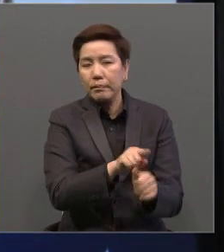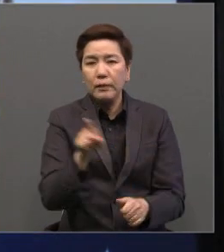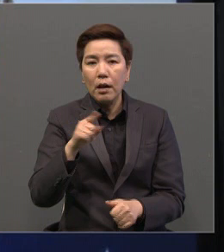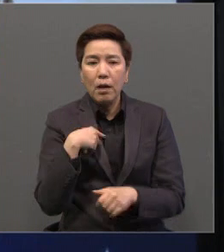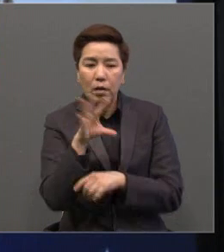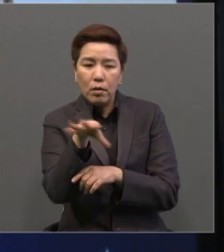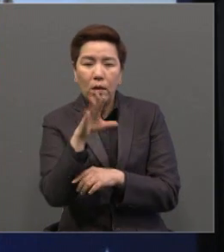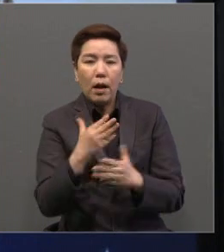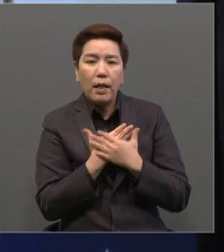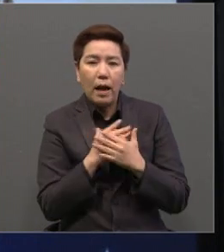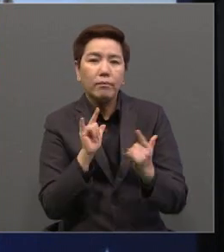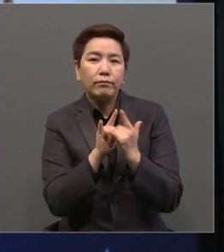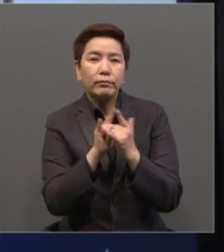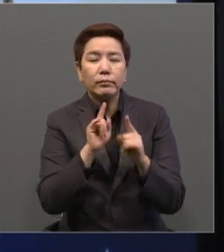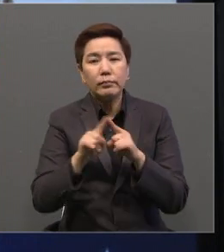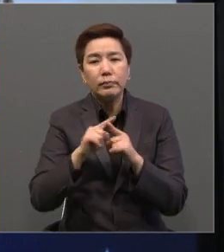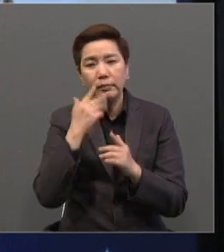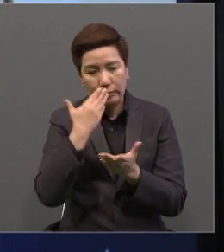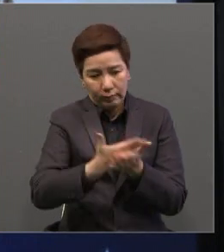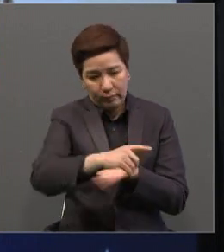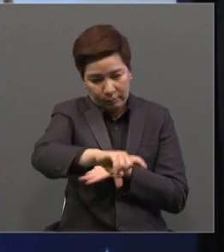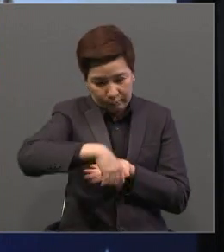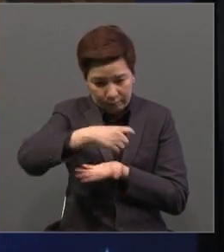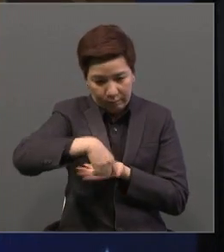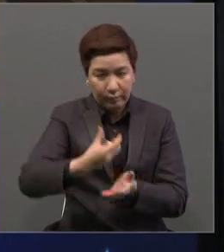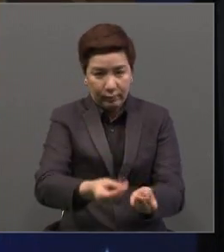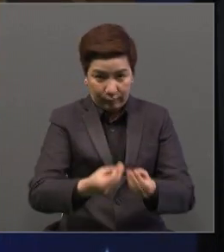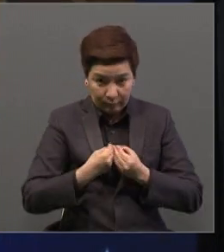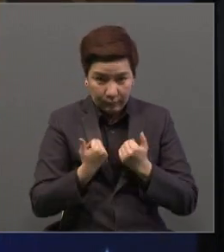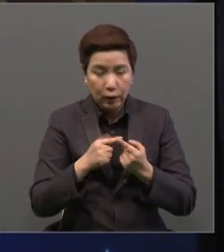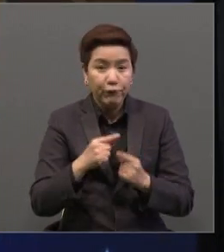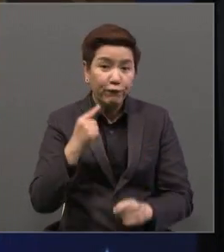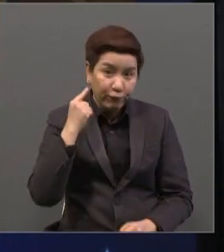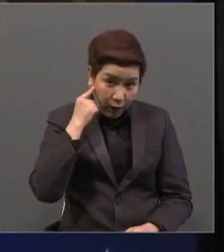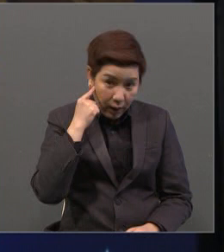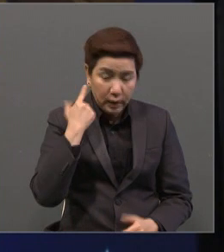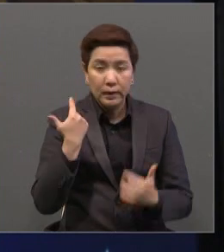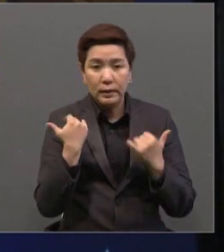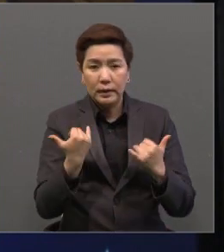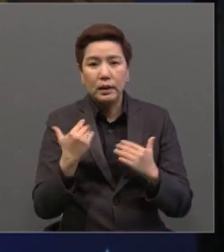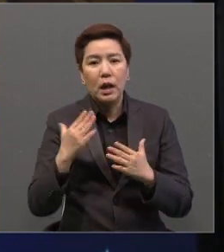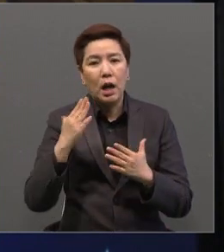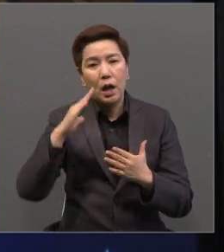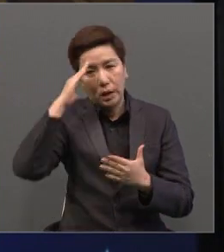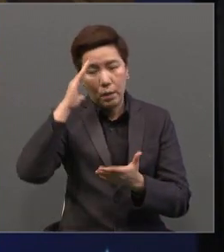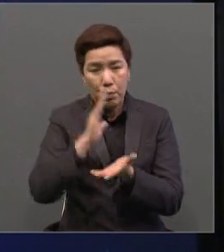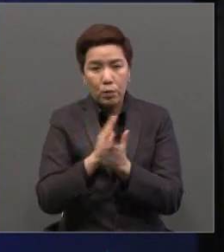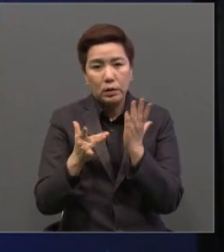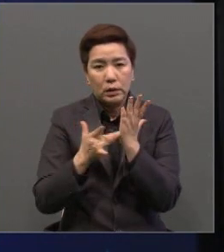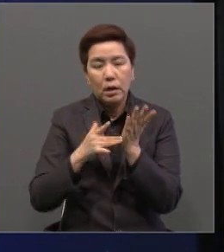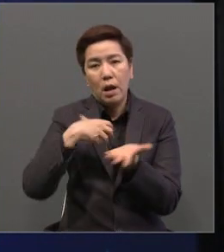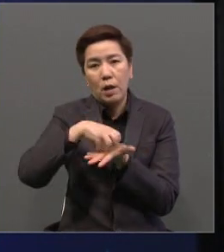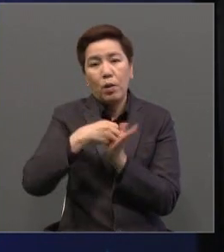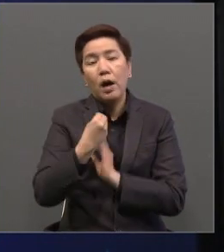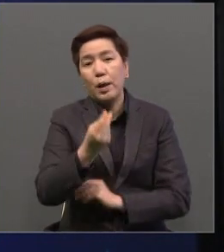ลอกให้หลงรักแล้วก็หลอกให้ผู้เสียหายเนี่ยโอนเงินไปให้กลุ่มคนร้ายลองฟังเสียงทางด้านผู้บัญชาการตำรวจไซเบ